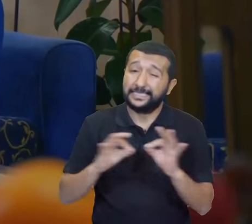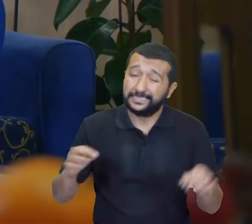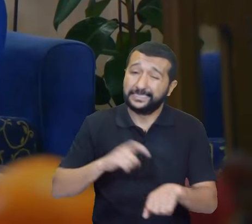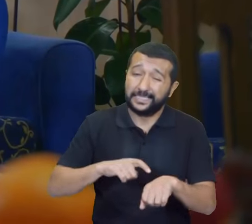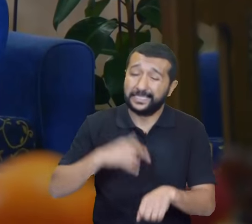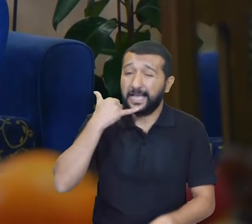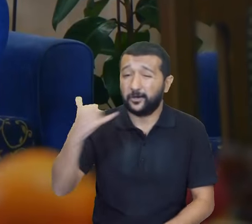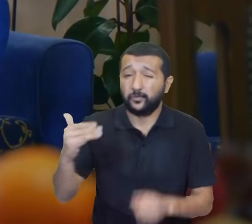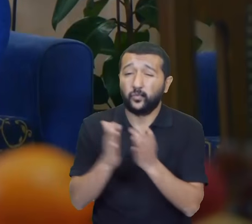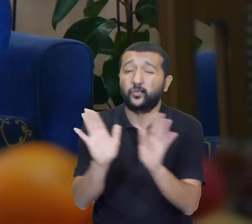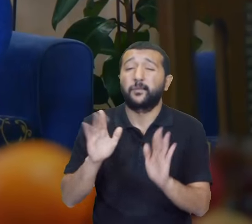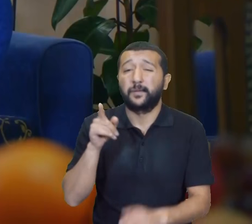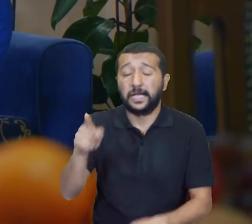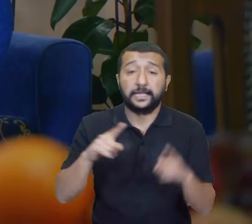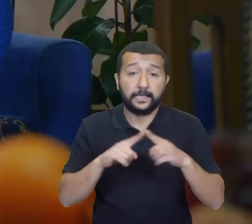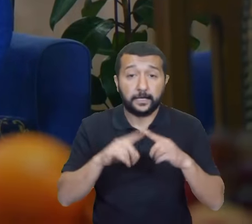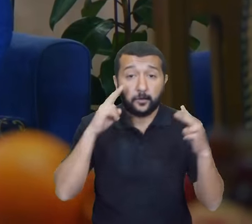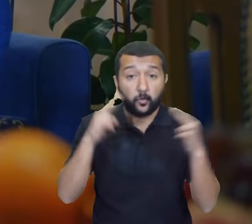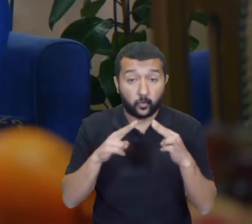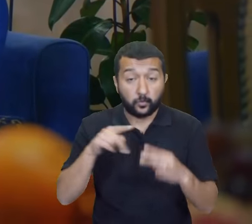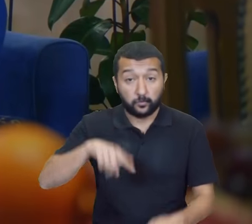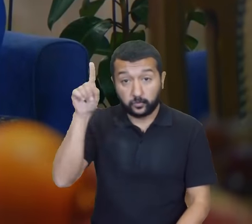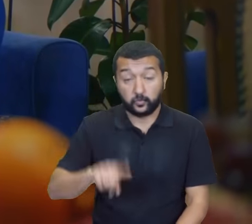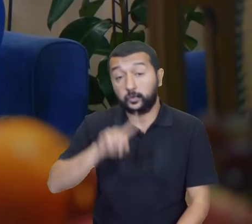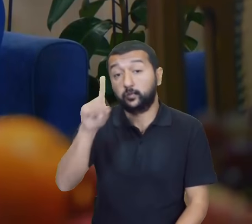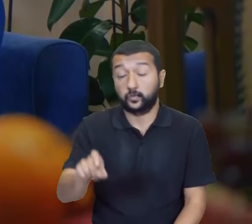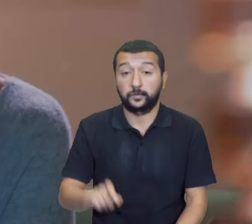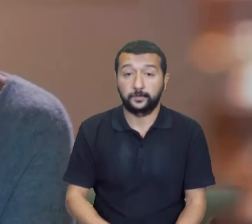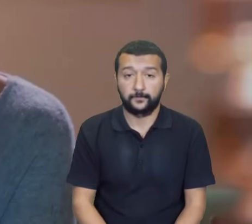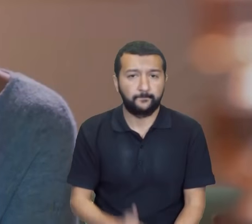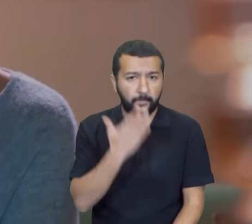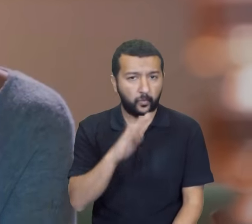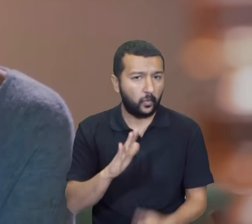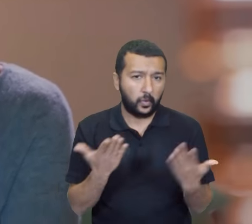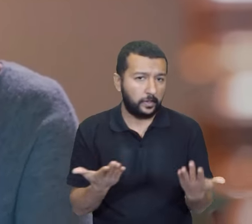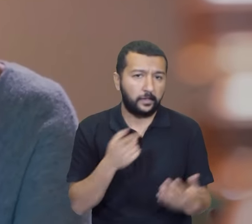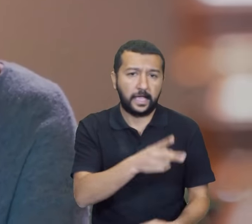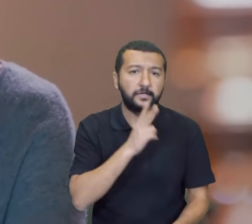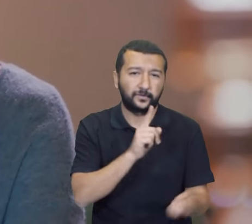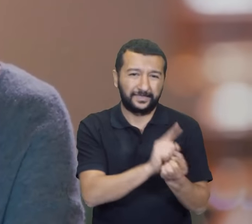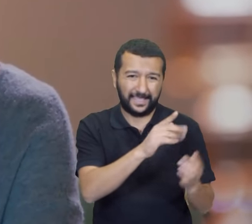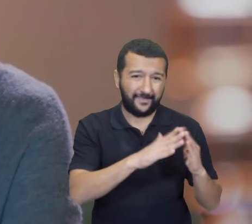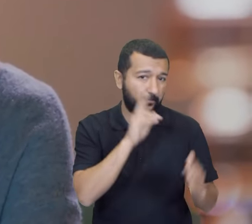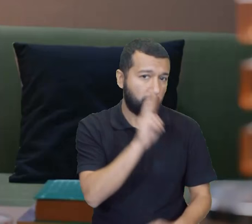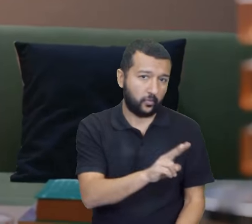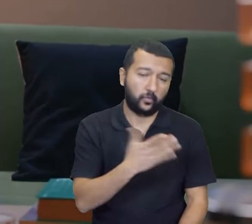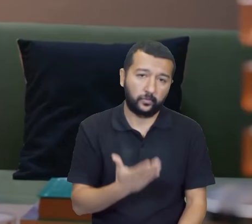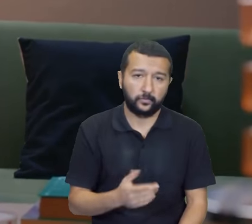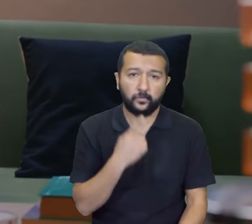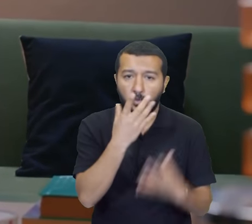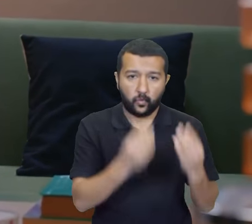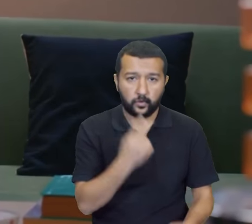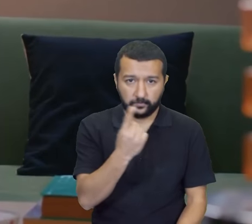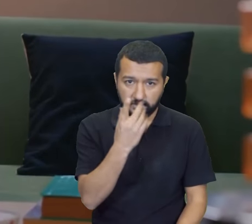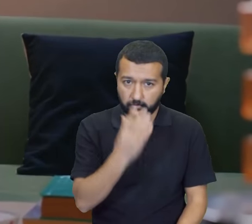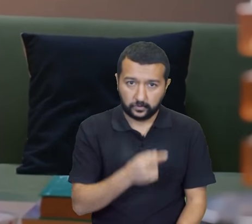bu saatte, kusura bakma. Tarık'la görüştün mü bugün diye soracaktım. Yok, yani en son sizdeyken görüştük. Ne oldu,